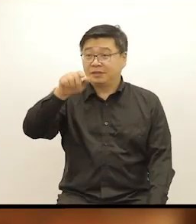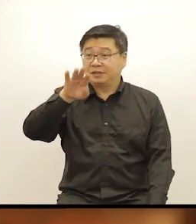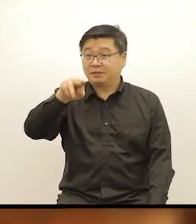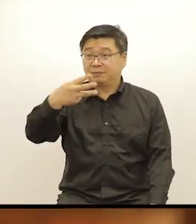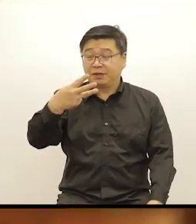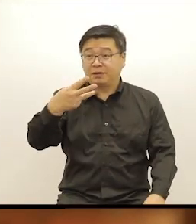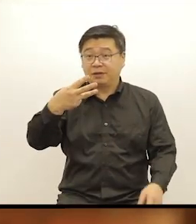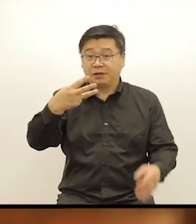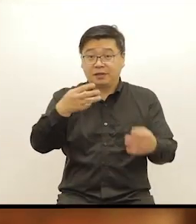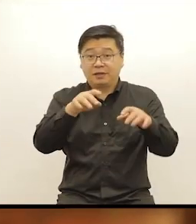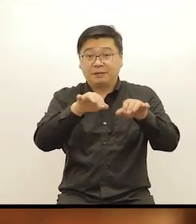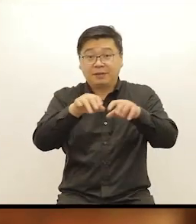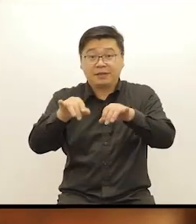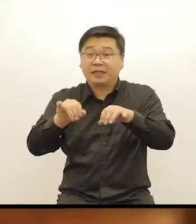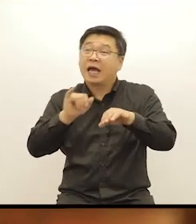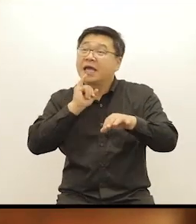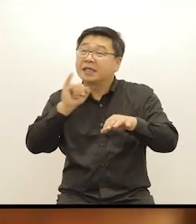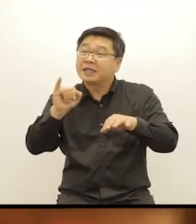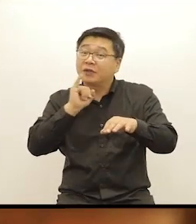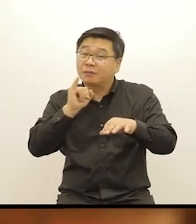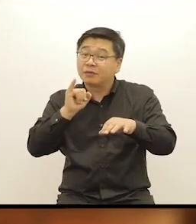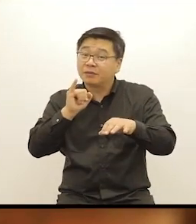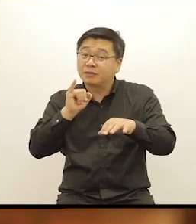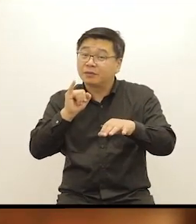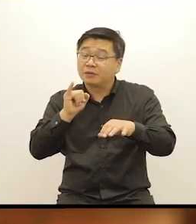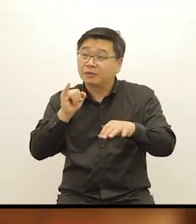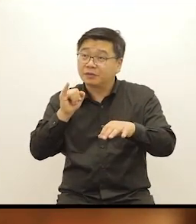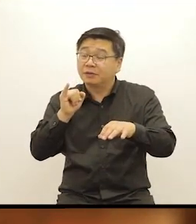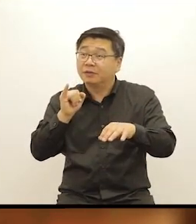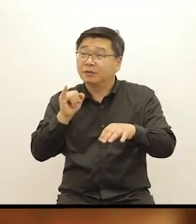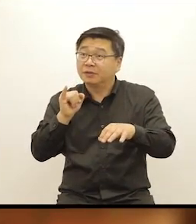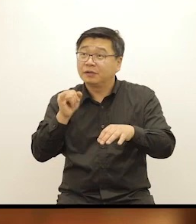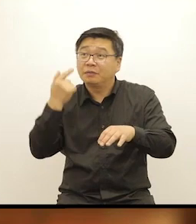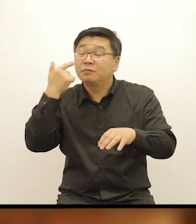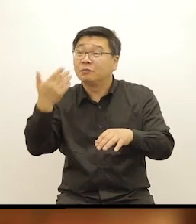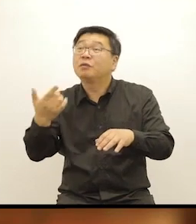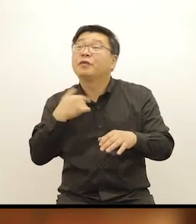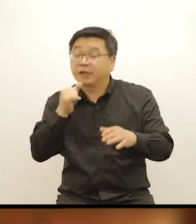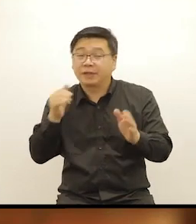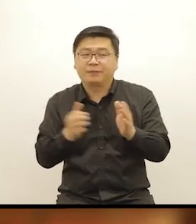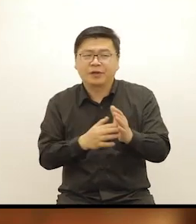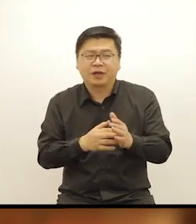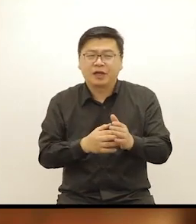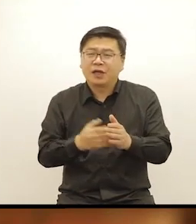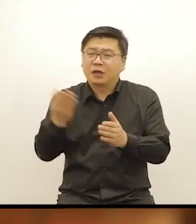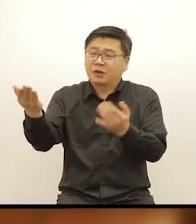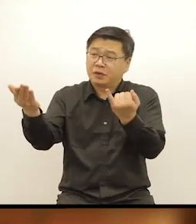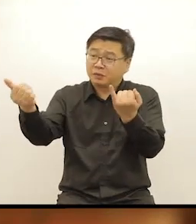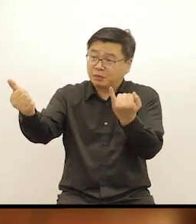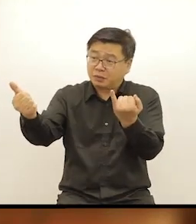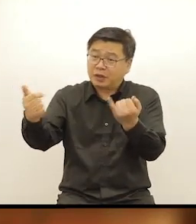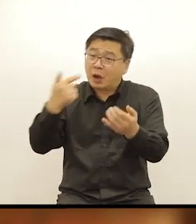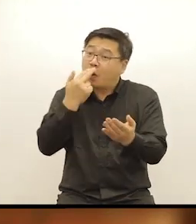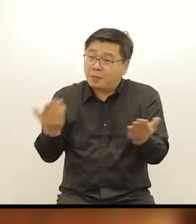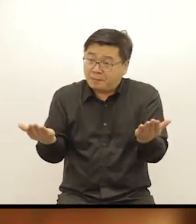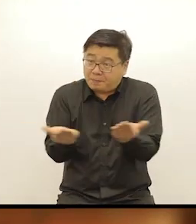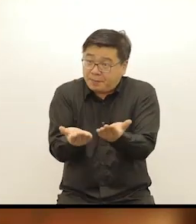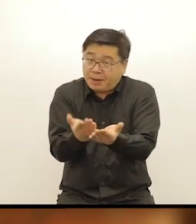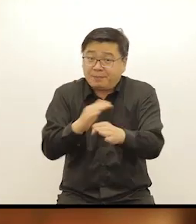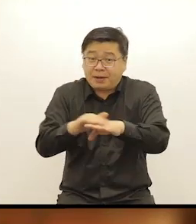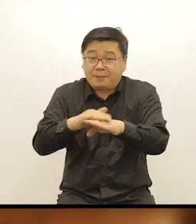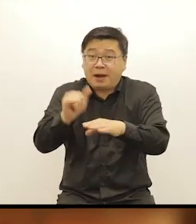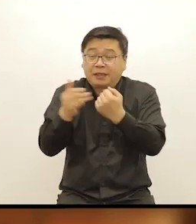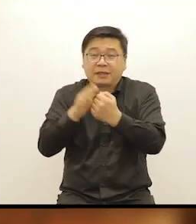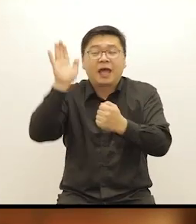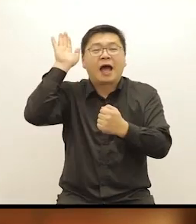피아니스트의 잠깐 그 인터뷰를 좀 따봤습니다. 워낙 두 분이 호흡이 잘 맞아가지고 앞으로도